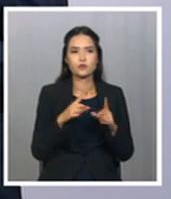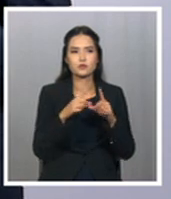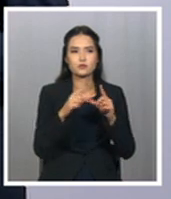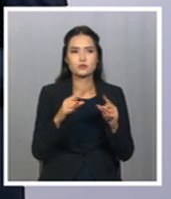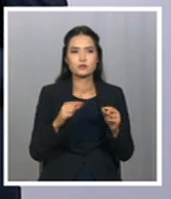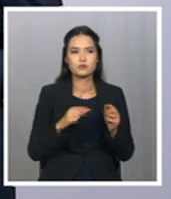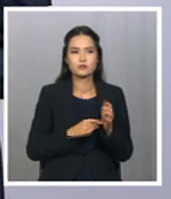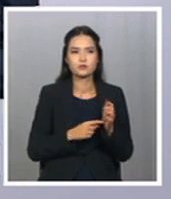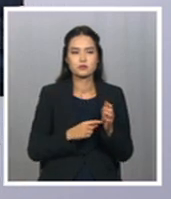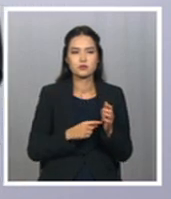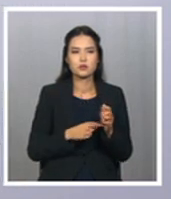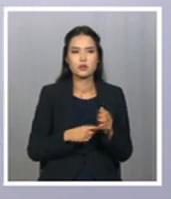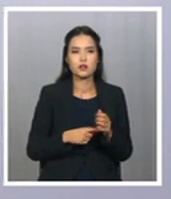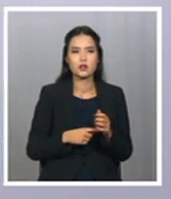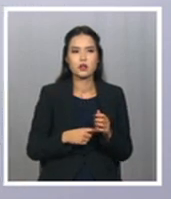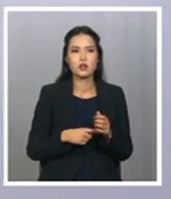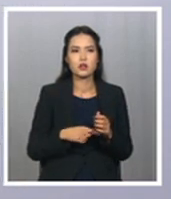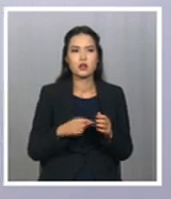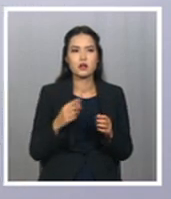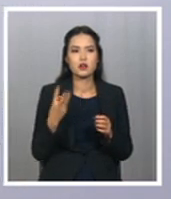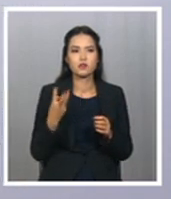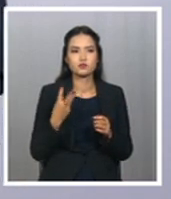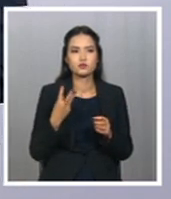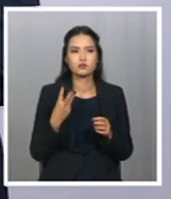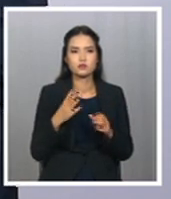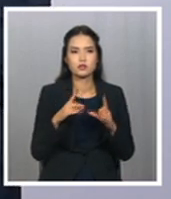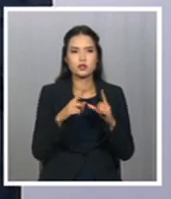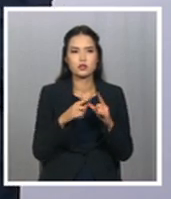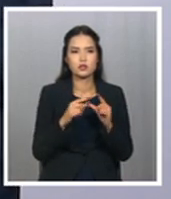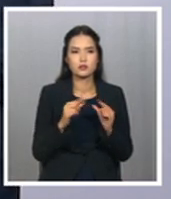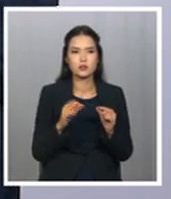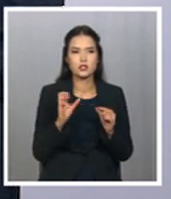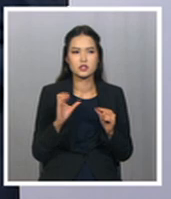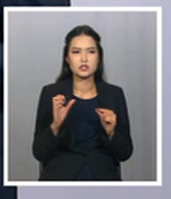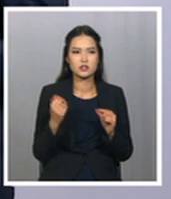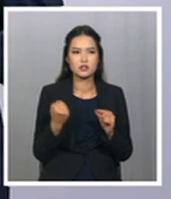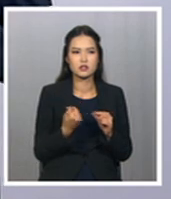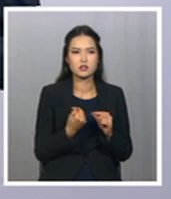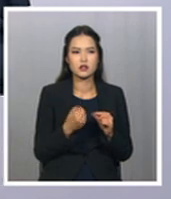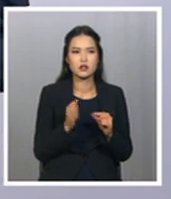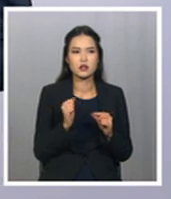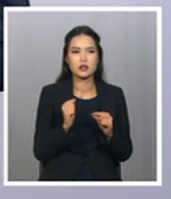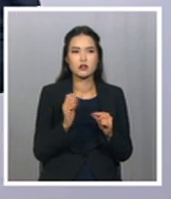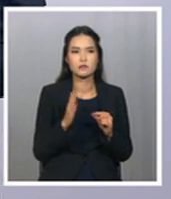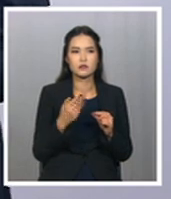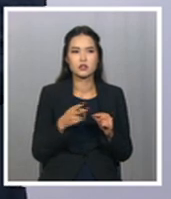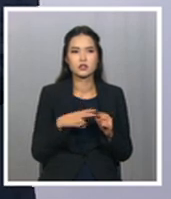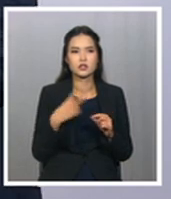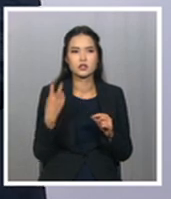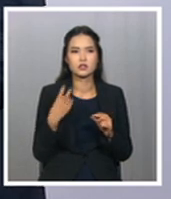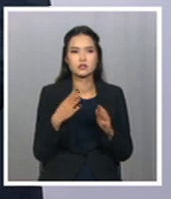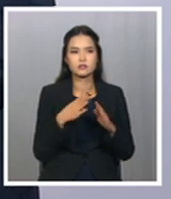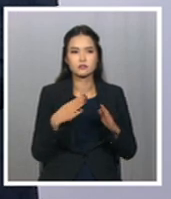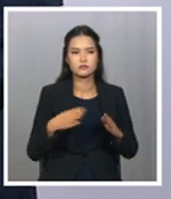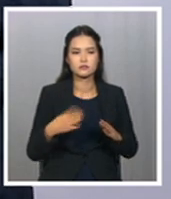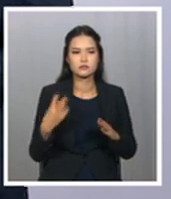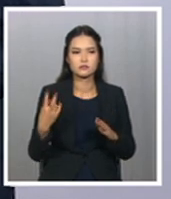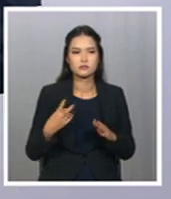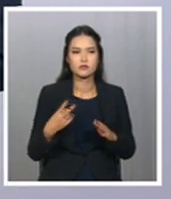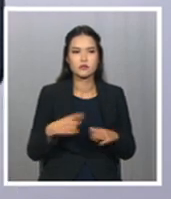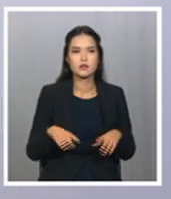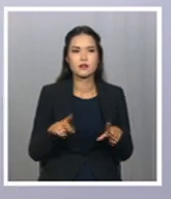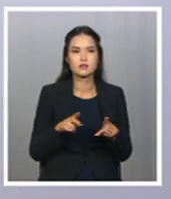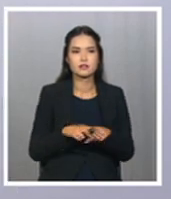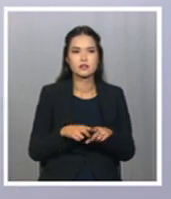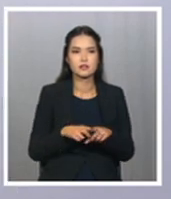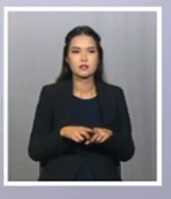біз нені іздейміз? Үш бұрыштың үшінші қабырғасын, яғни С қабырғасын, және де қалған екі бұрышын, альфа, бета бұрыштарын.